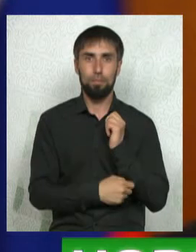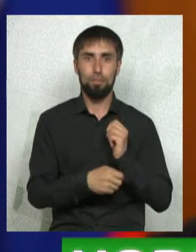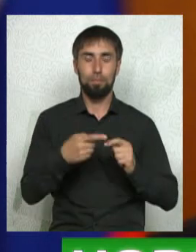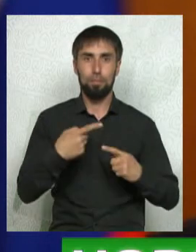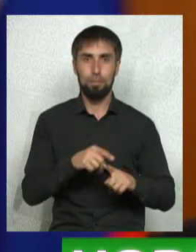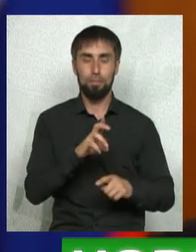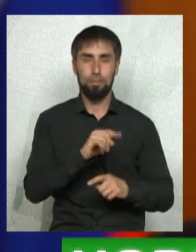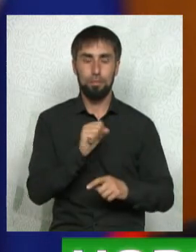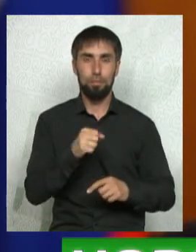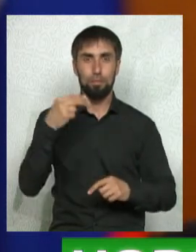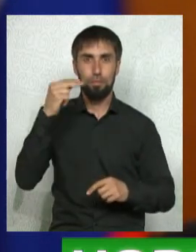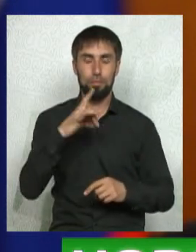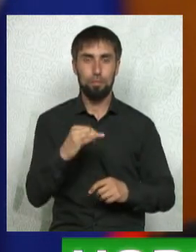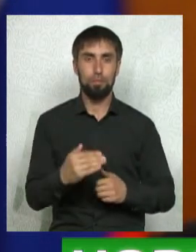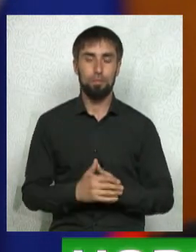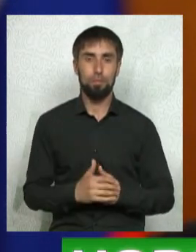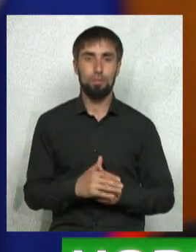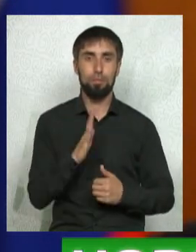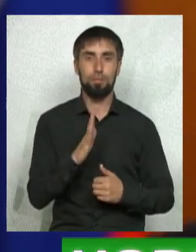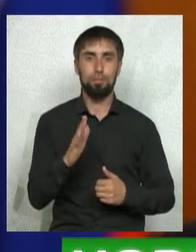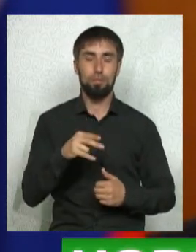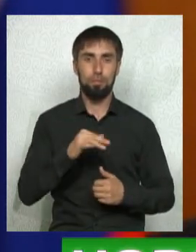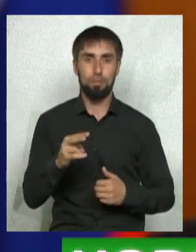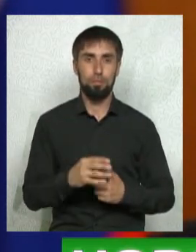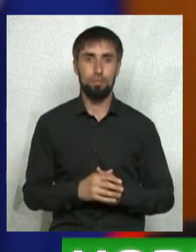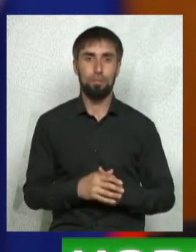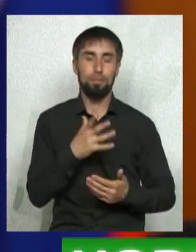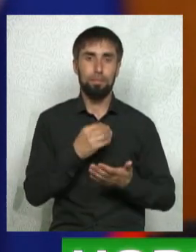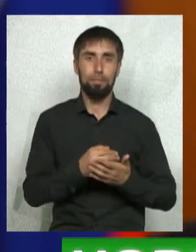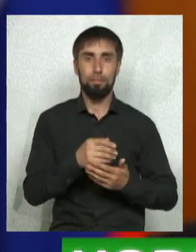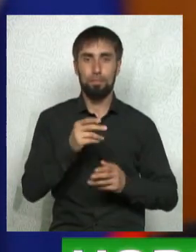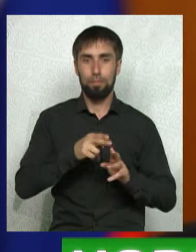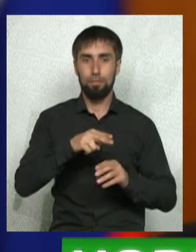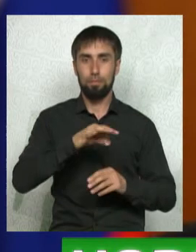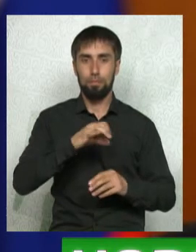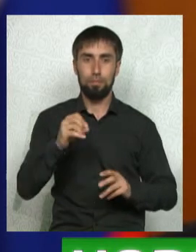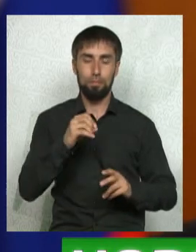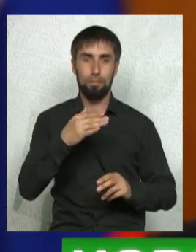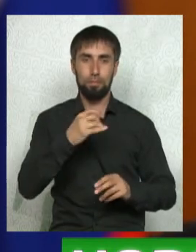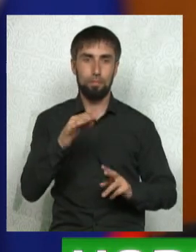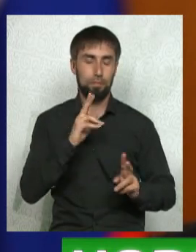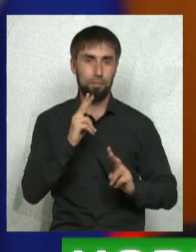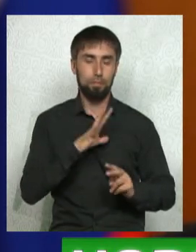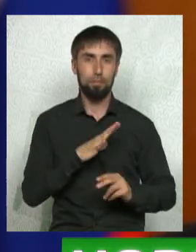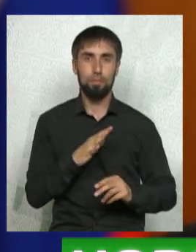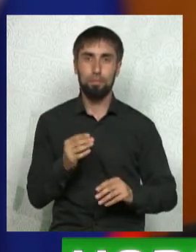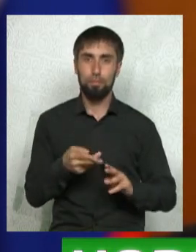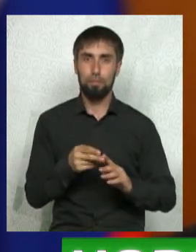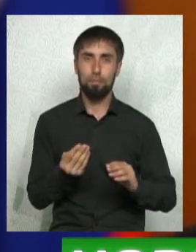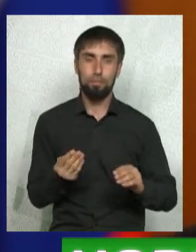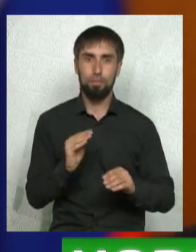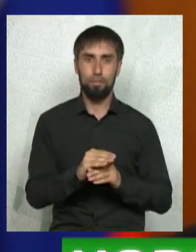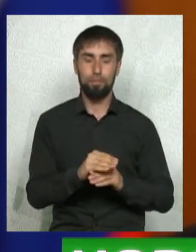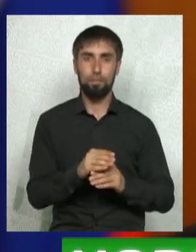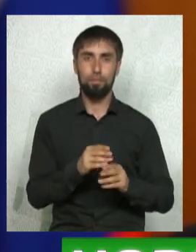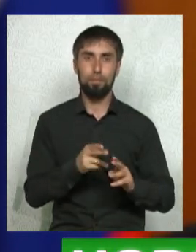базы. Президент Российской Федерации Владимир Владимирович Путин в своем послании Федеральному собранию поручил дополнительно